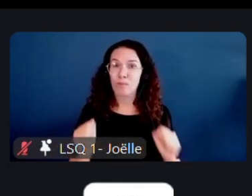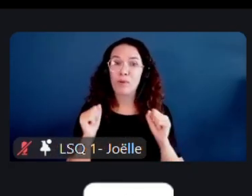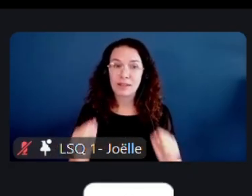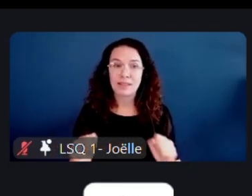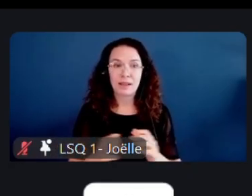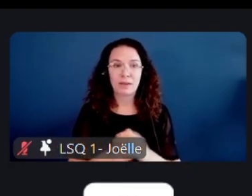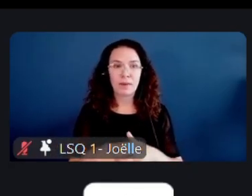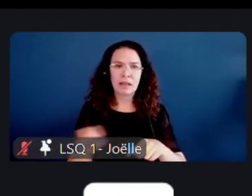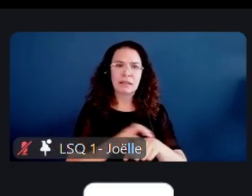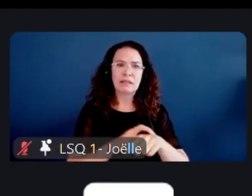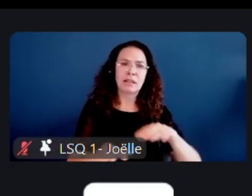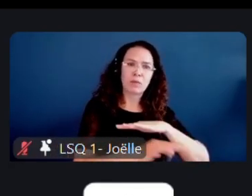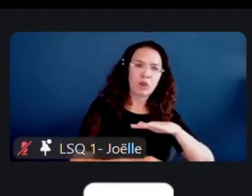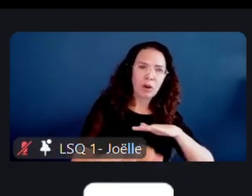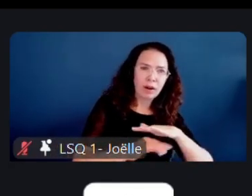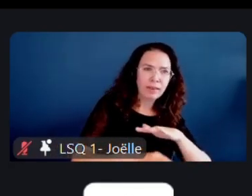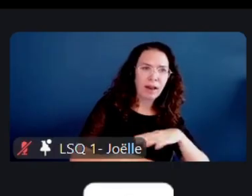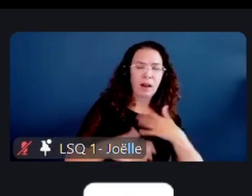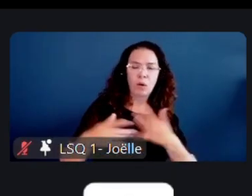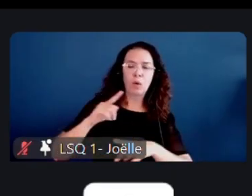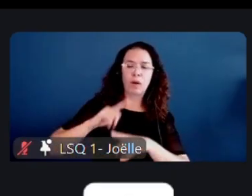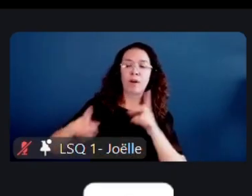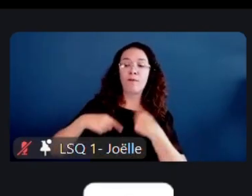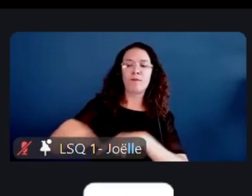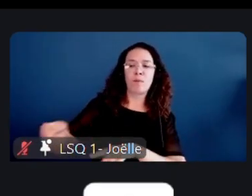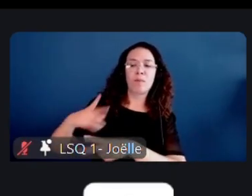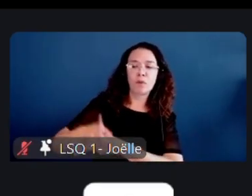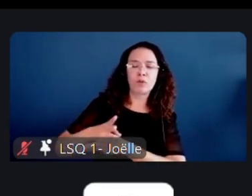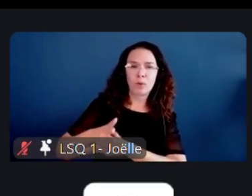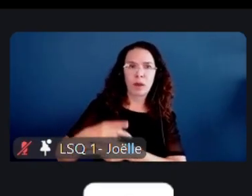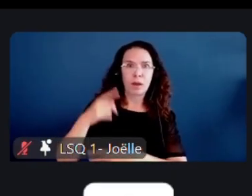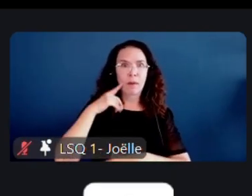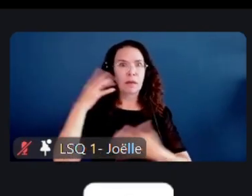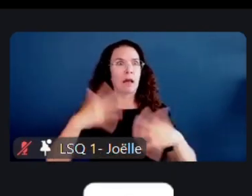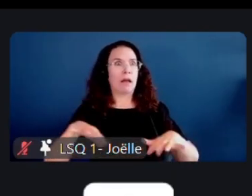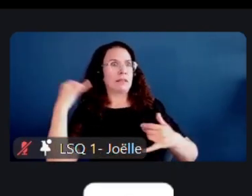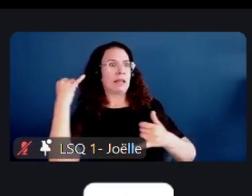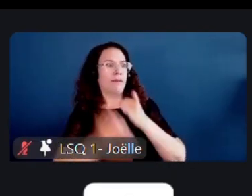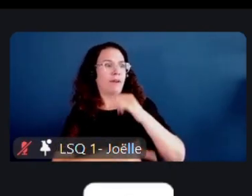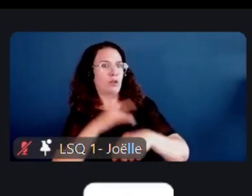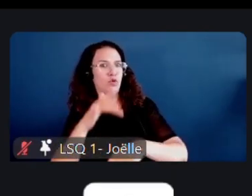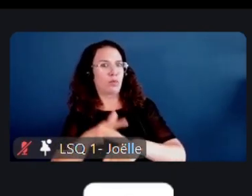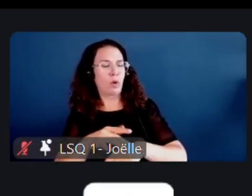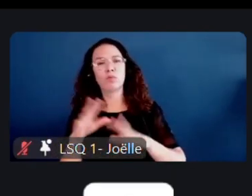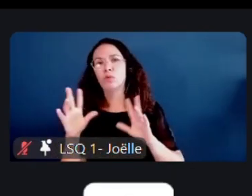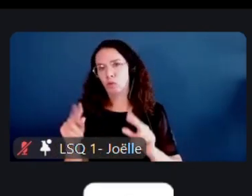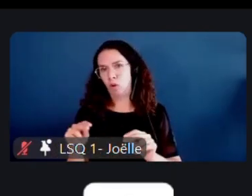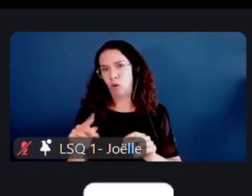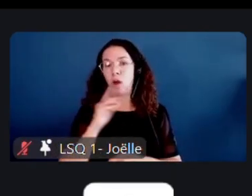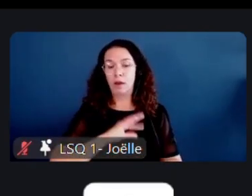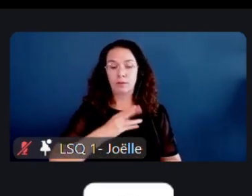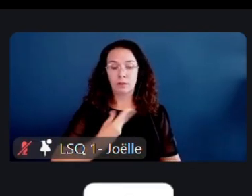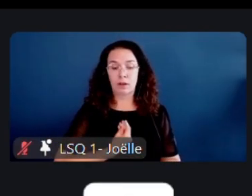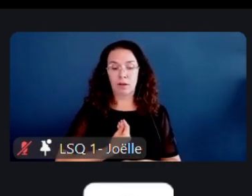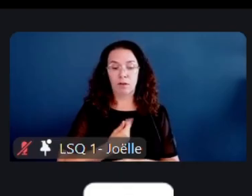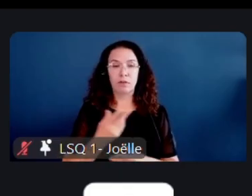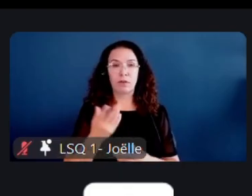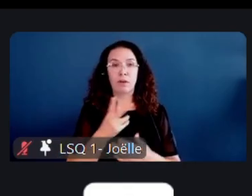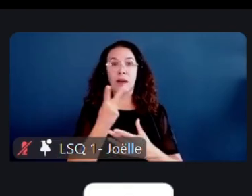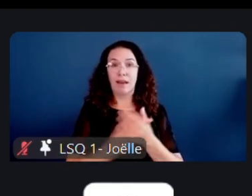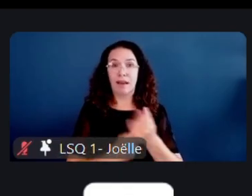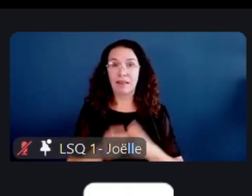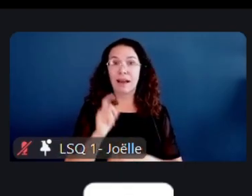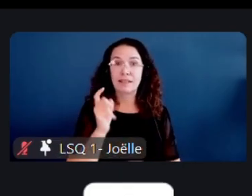stress minoritaire ou d'évitement des soins, ne sont pas une fatalité. C'est particulièrement vrai pour les personnes trans, intersexes ou